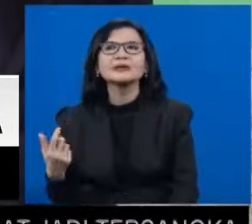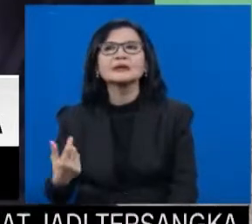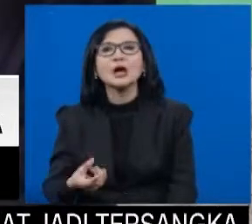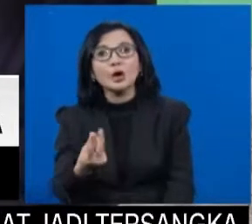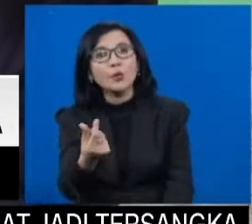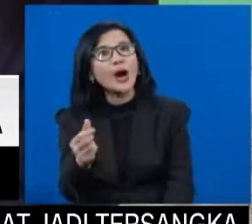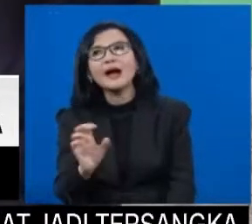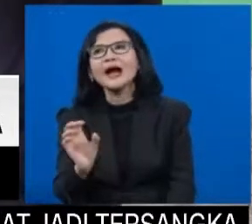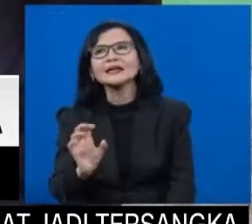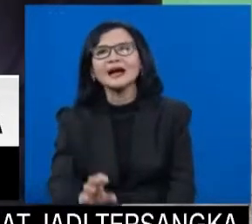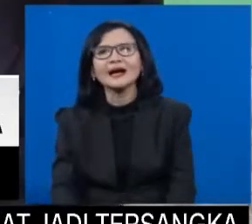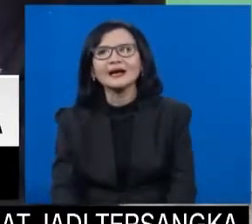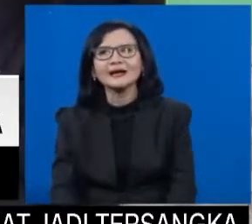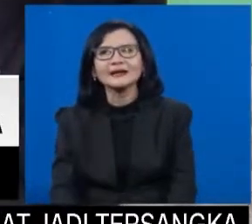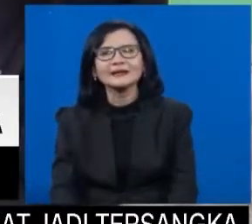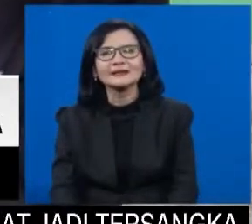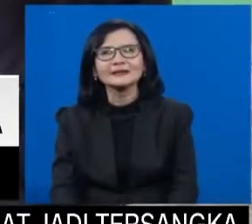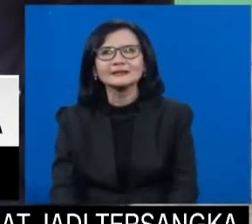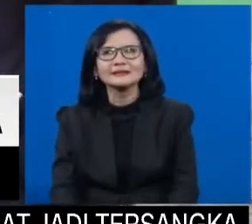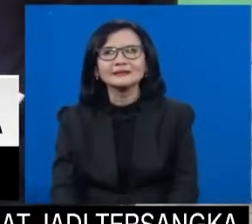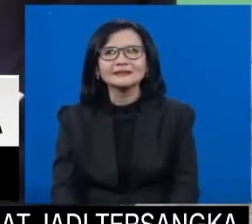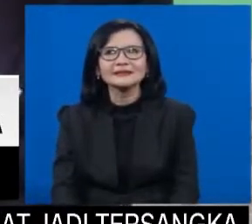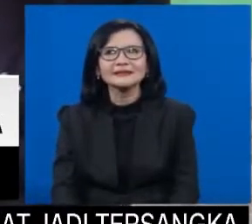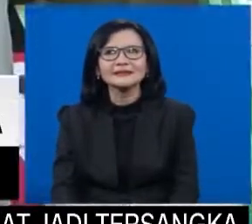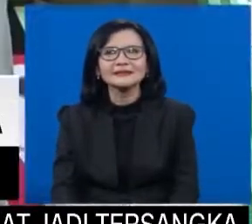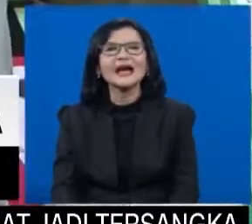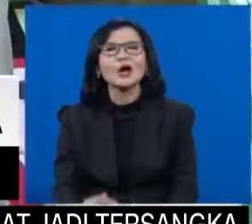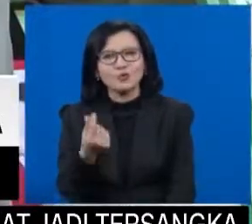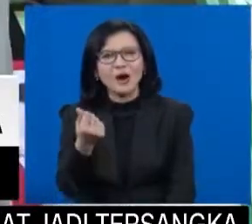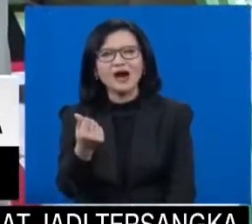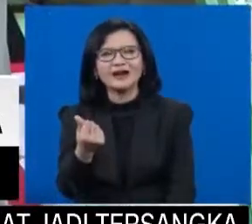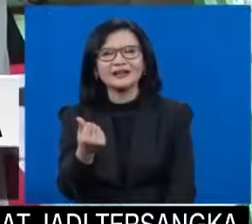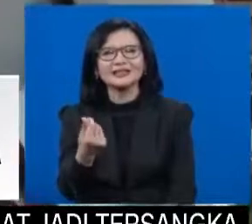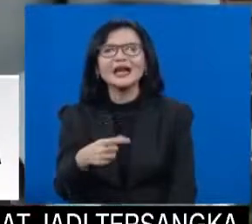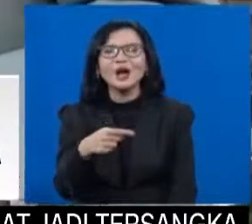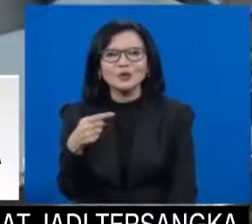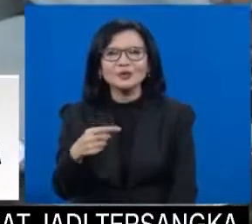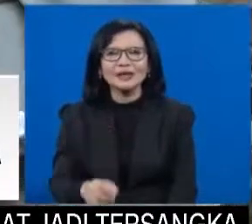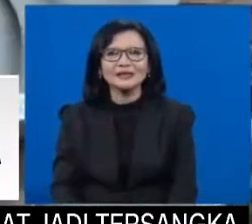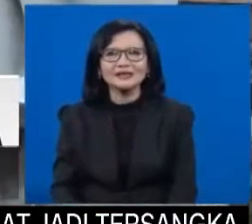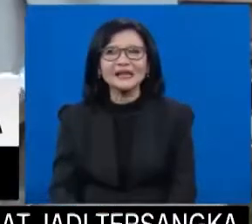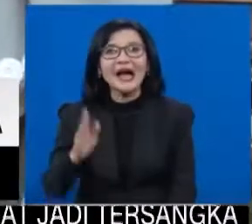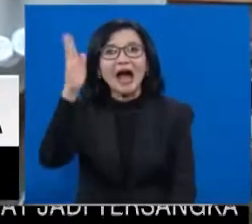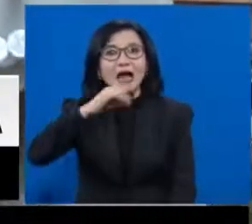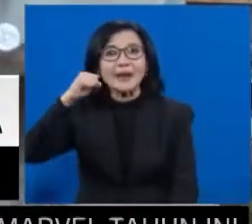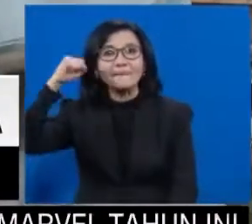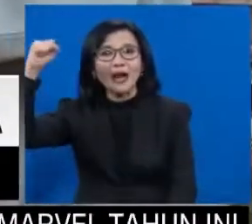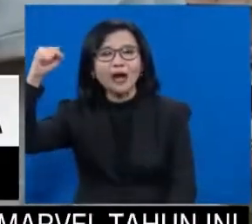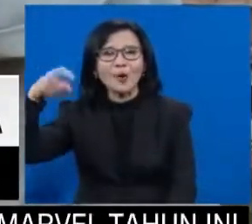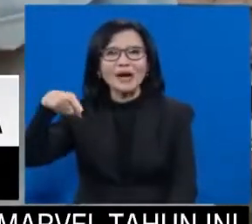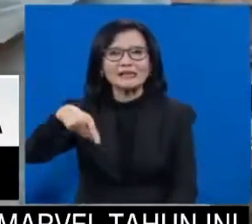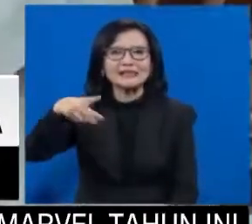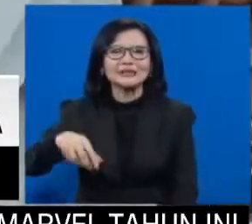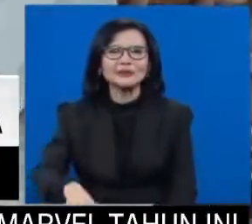untuk? Kalau soal itu, kurang sih Pak. Di momentum Hari Pahlawan ini, Isan Bin Sane alias